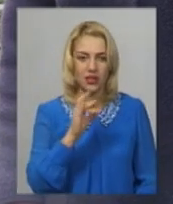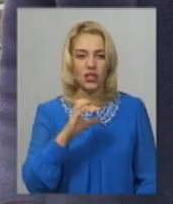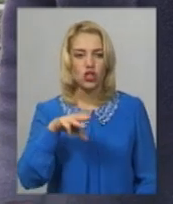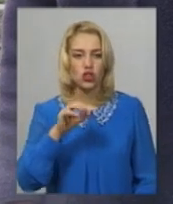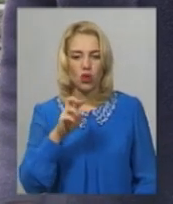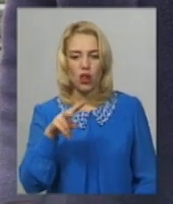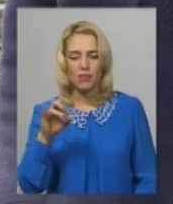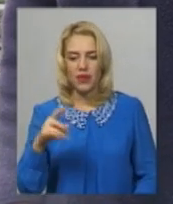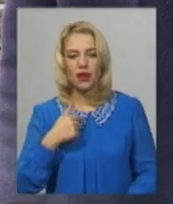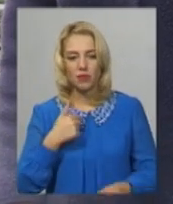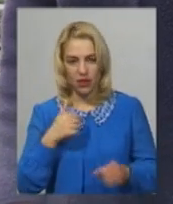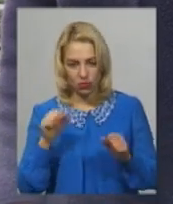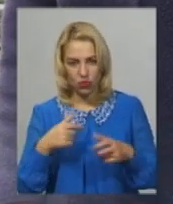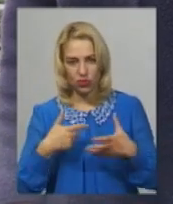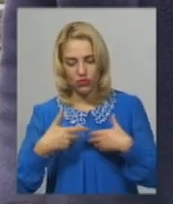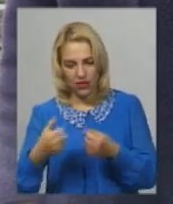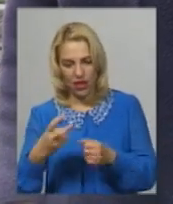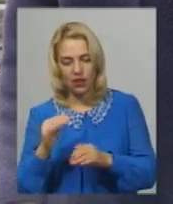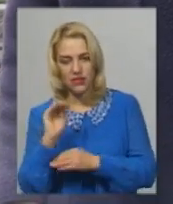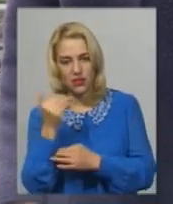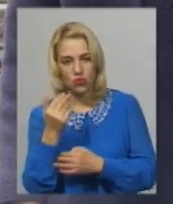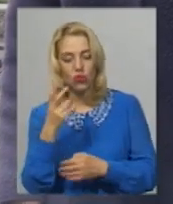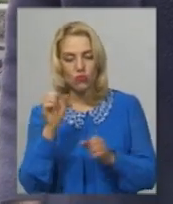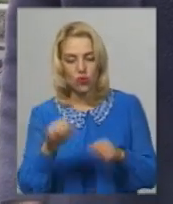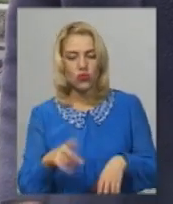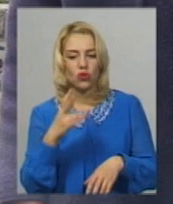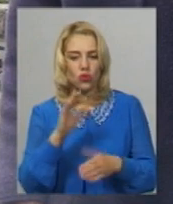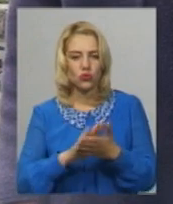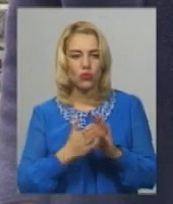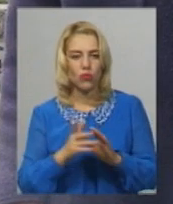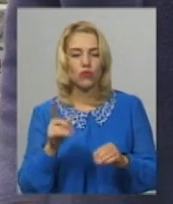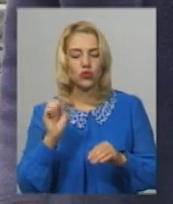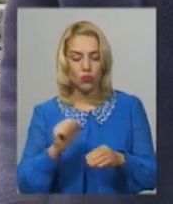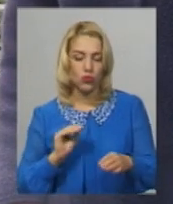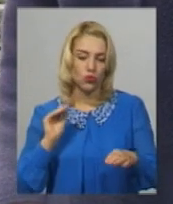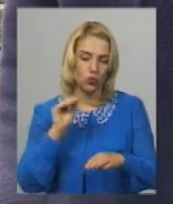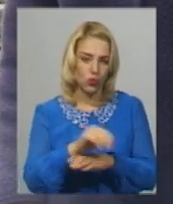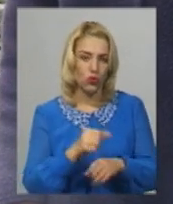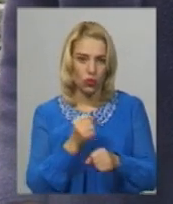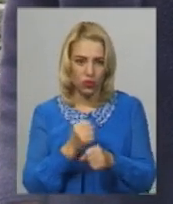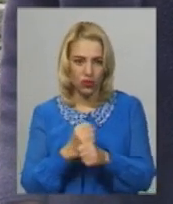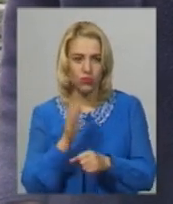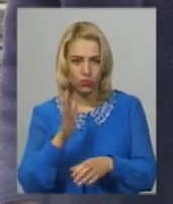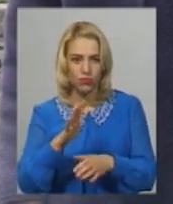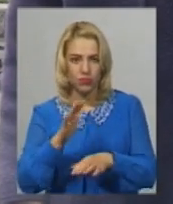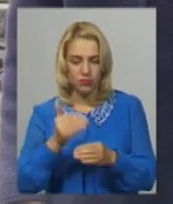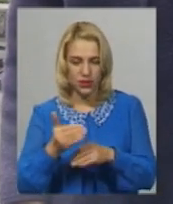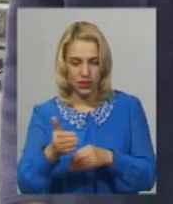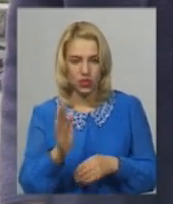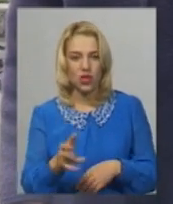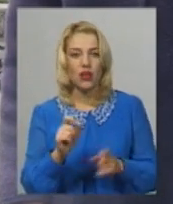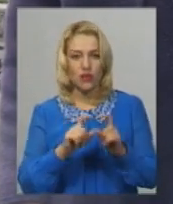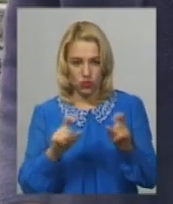можуть взяти в садочок, можуть я дороблю його. Взяти, але з умовою, що ви їх будете доробляти в процесі. Можуть взяти, можуть, так? Взяти. Можуть. Можуть. І в